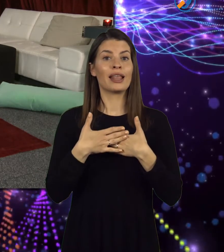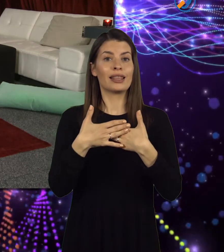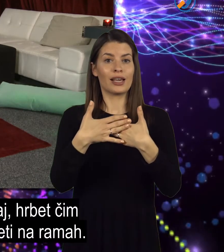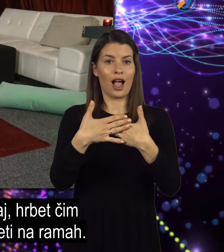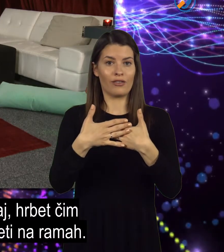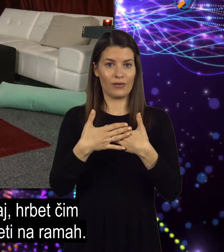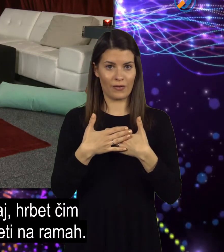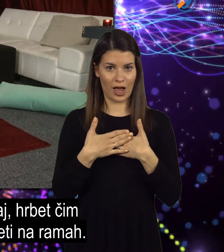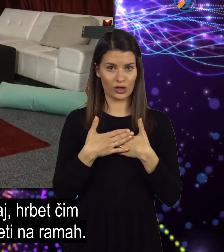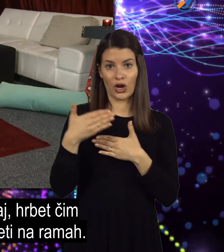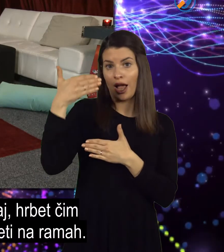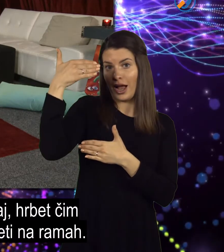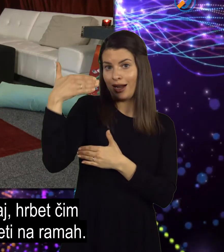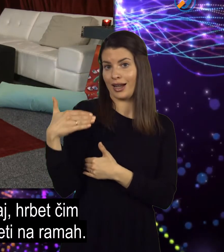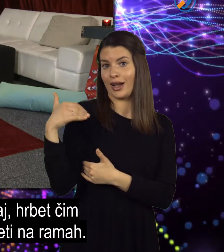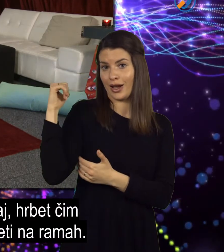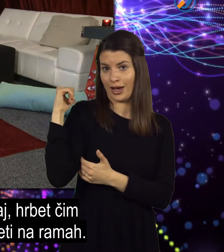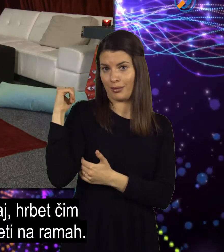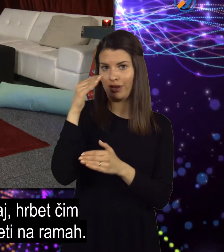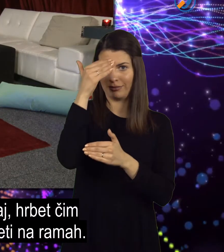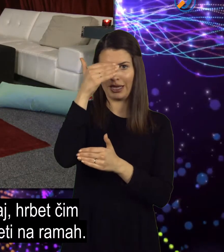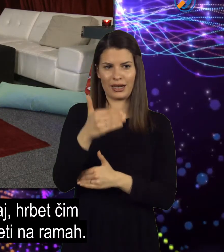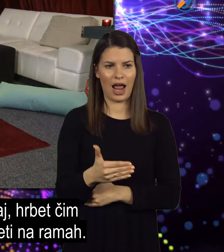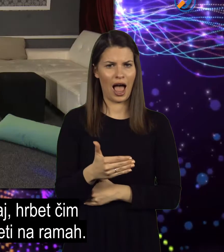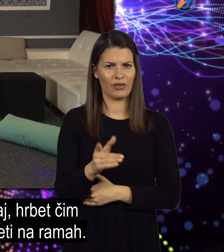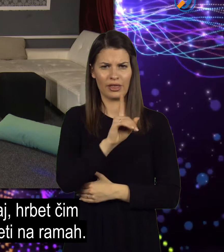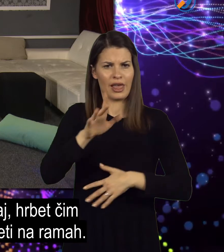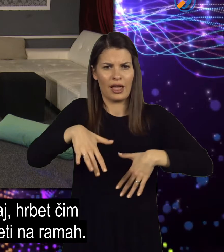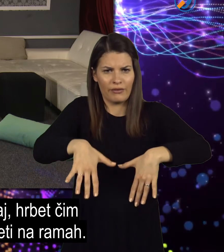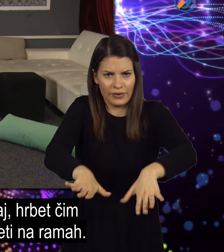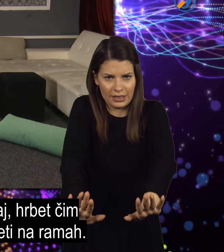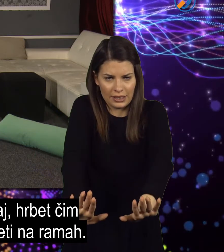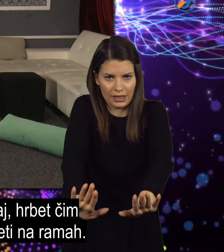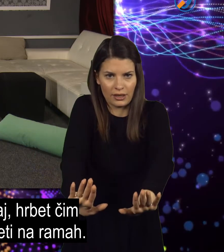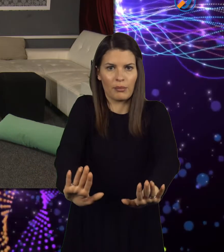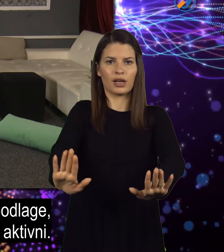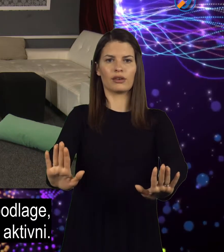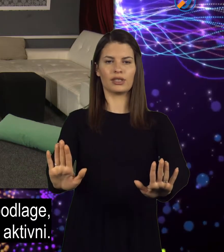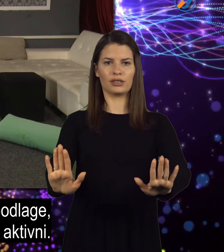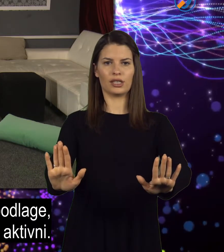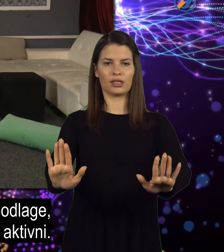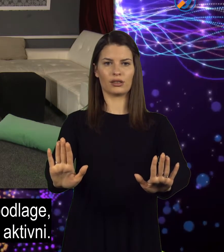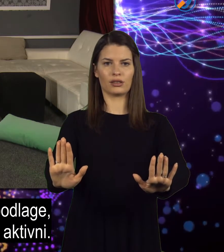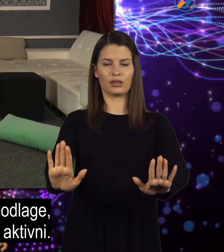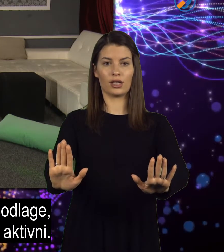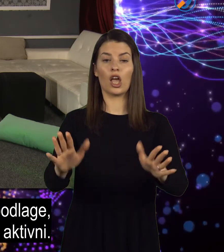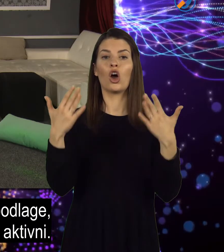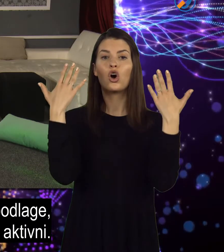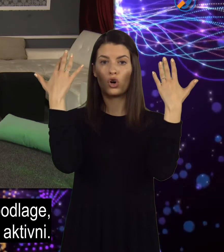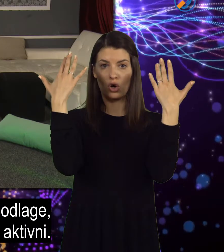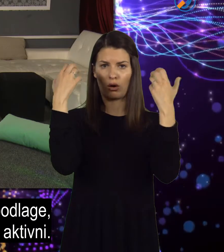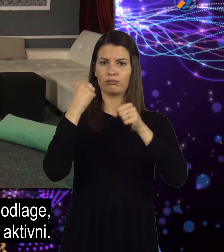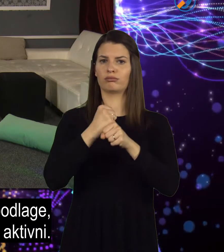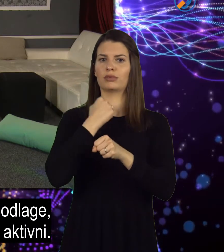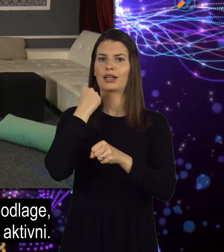Tako, predihavaš položaj, hrbet čim bolj raven in ne viset na ramah. Odrini se od podlage,